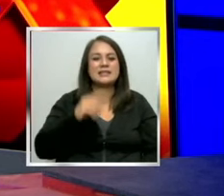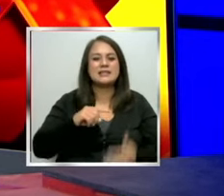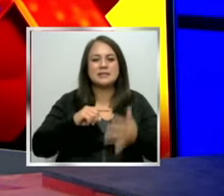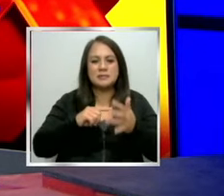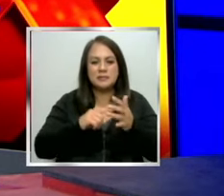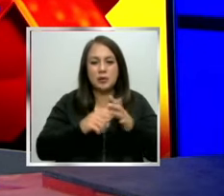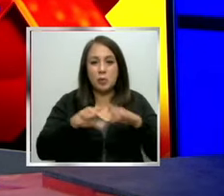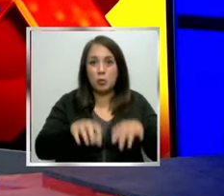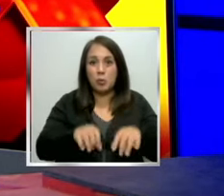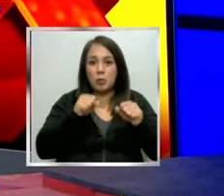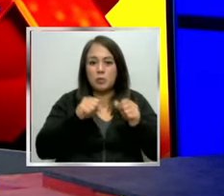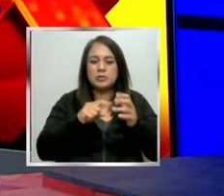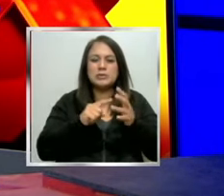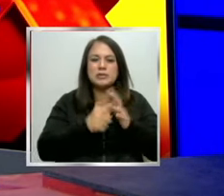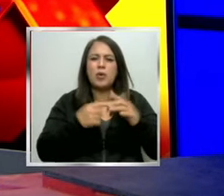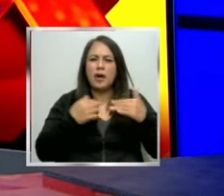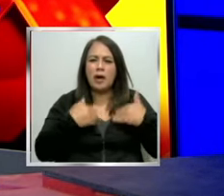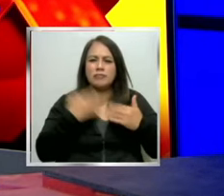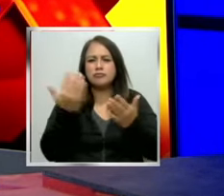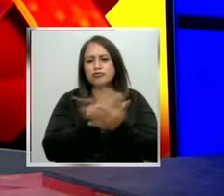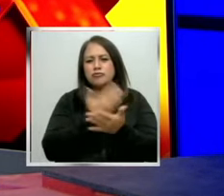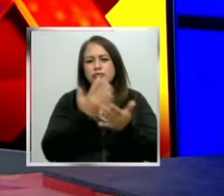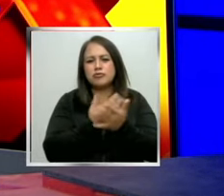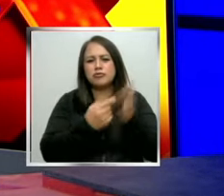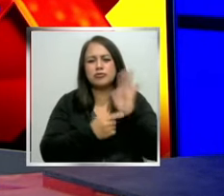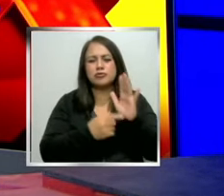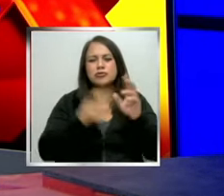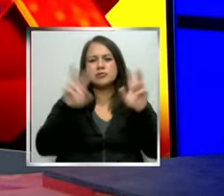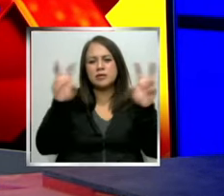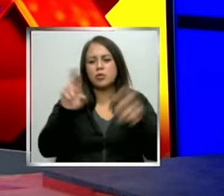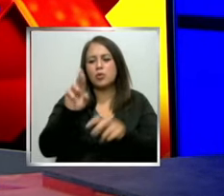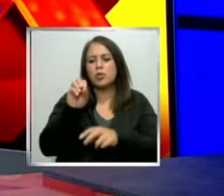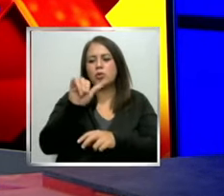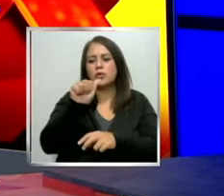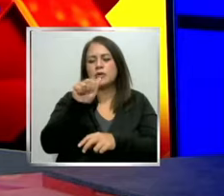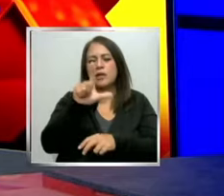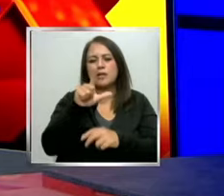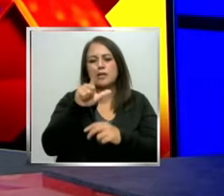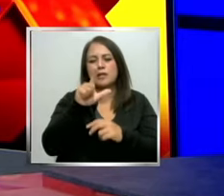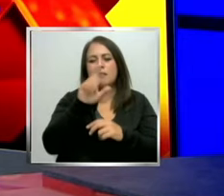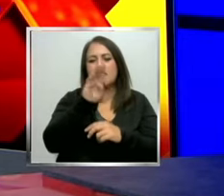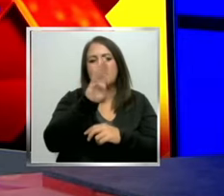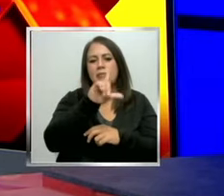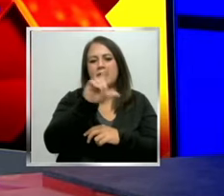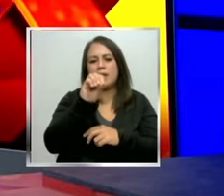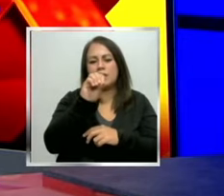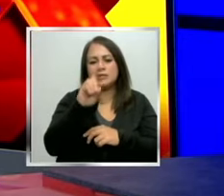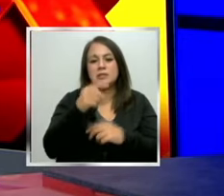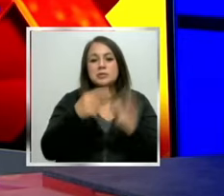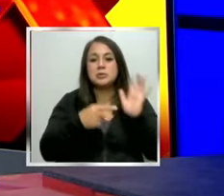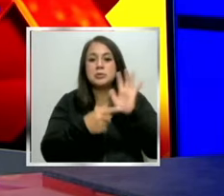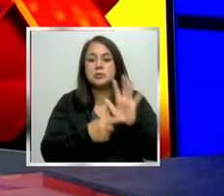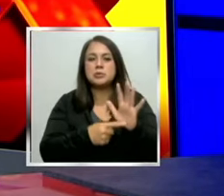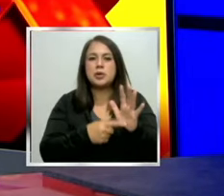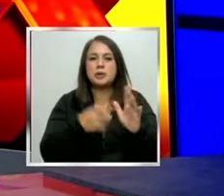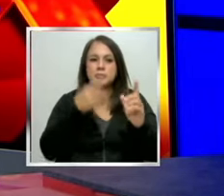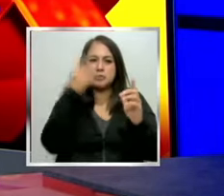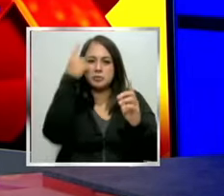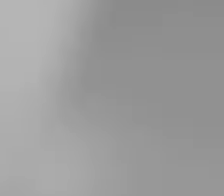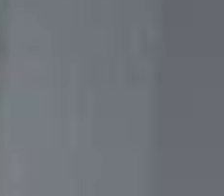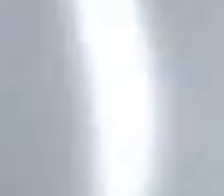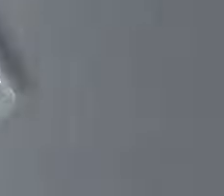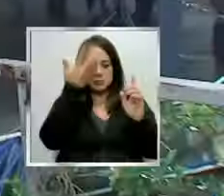Murder Mystery Series na Royal Blood. Si Dong ay pinasili pa ang first look ng kanyang character sa chika ni Lars